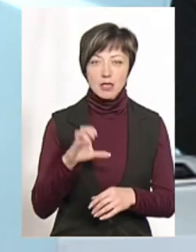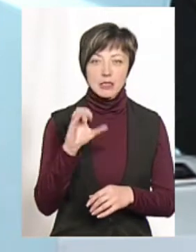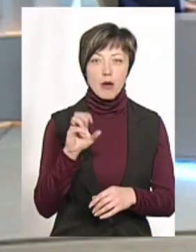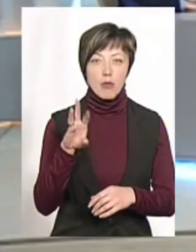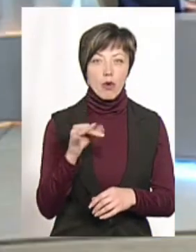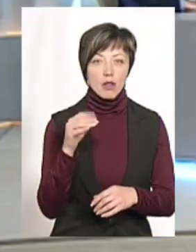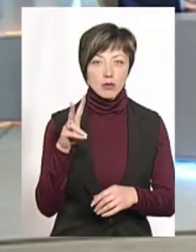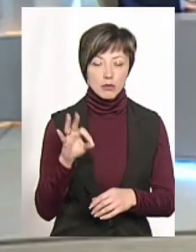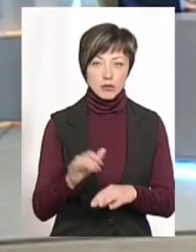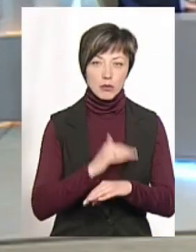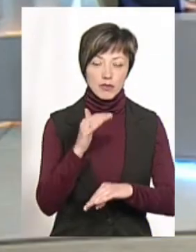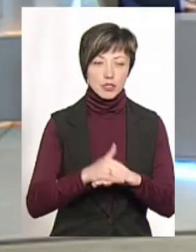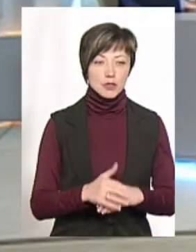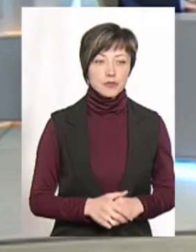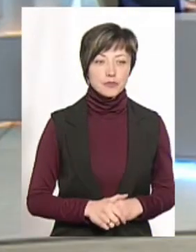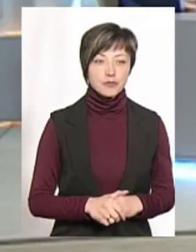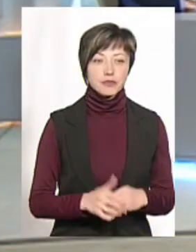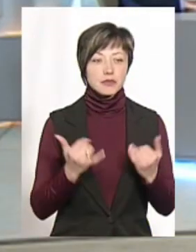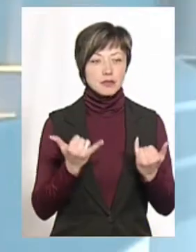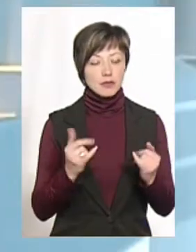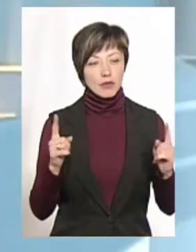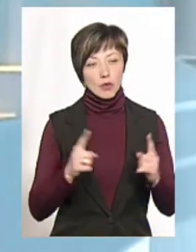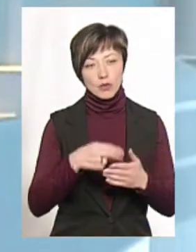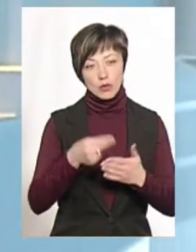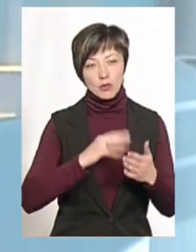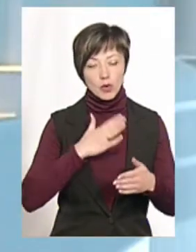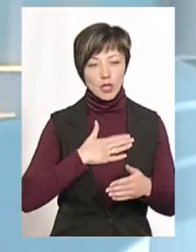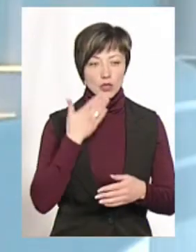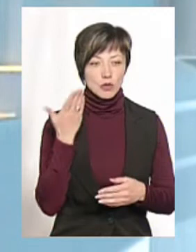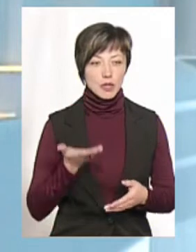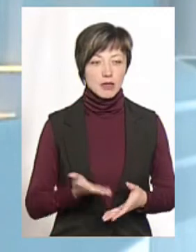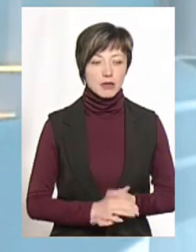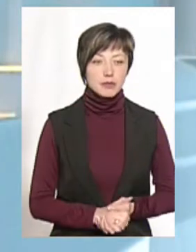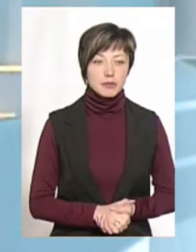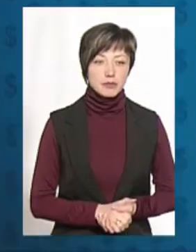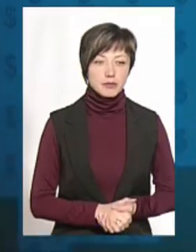Самойленко. Добрий вечір. Добрий вечір. І зараз коротка довідка про нашого спікера.